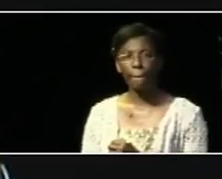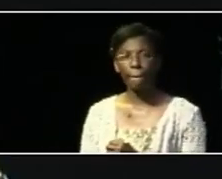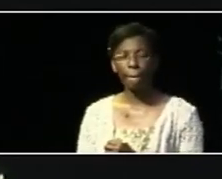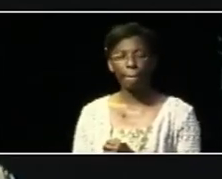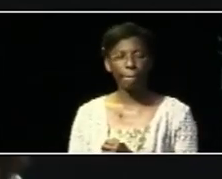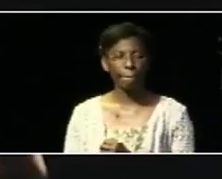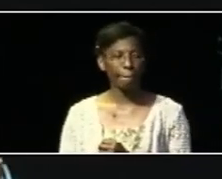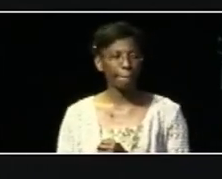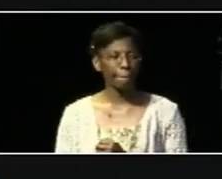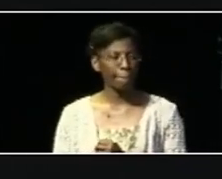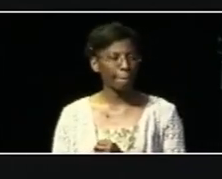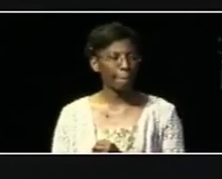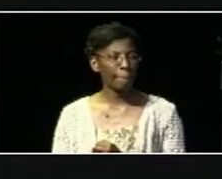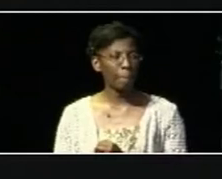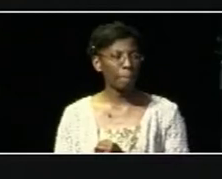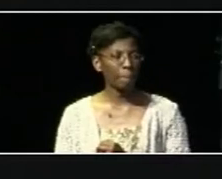and